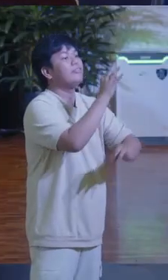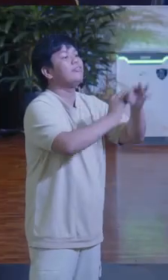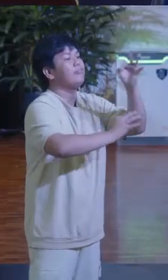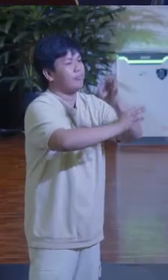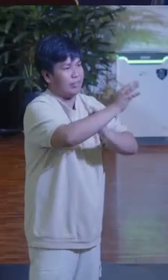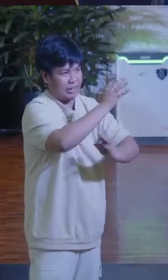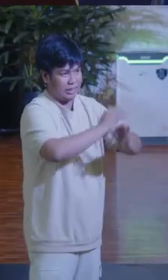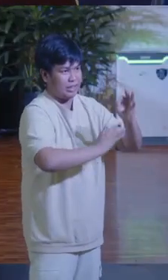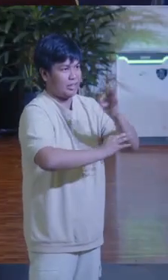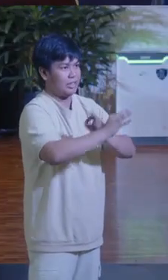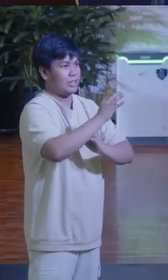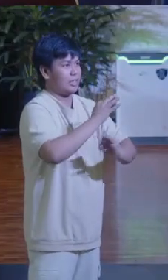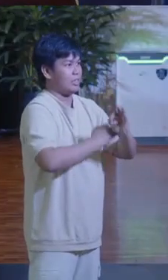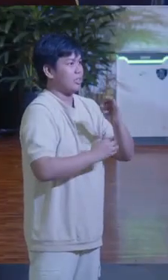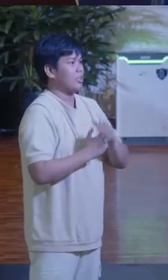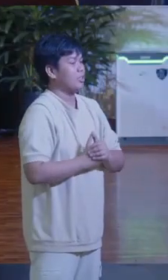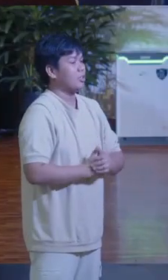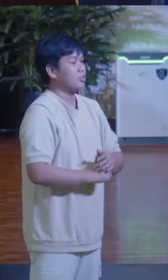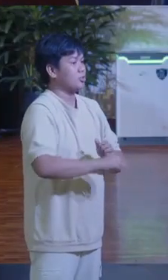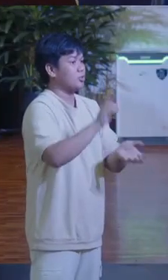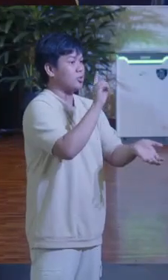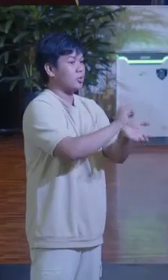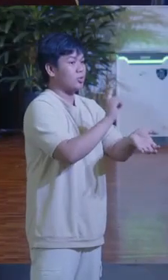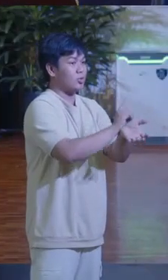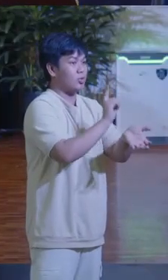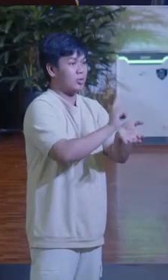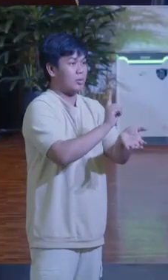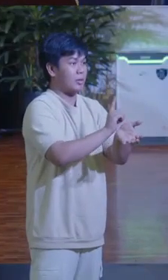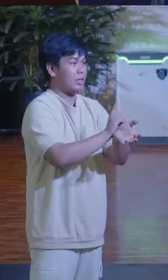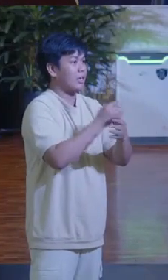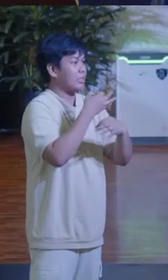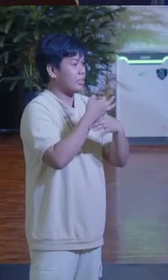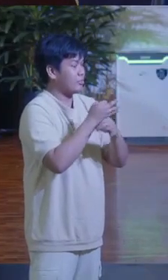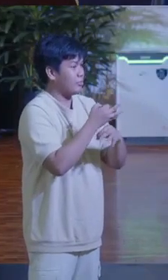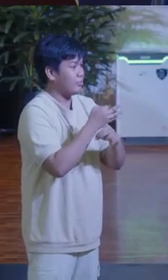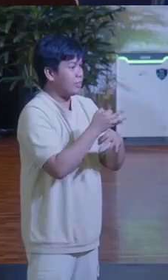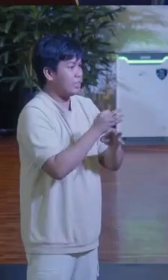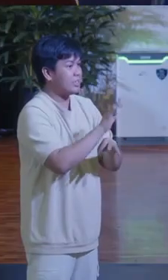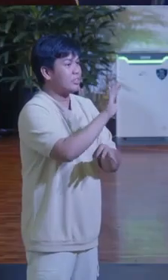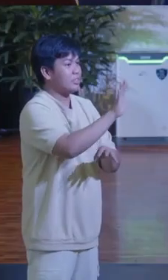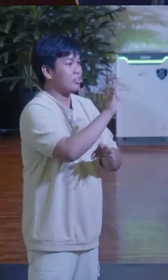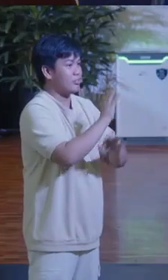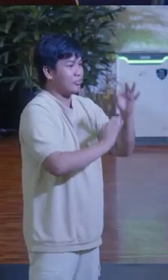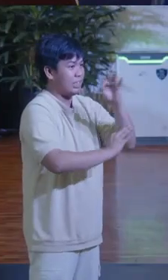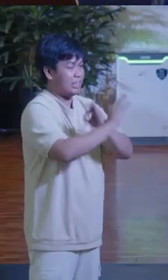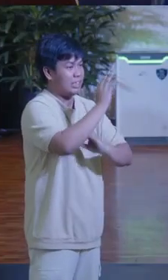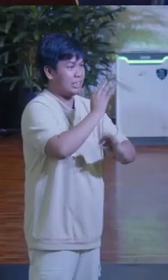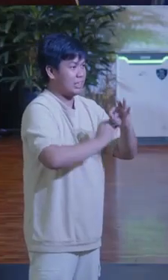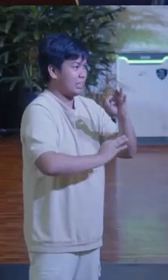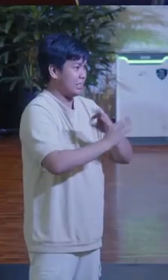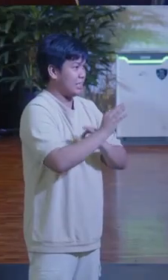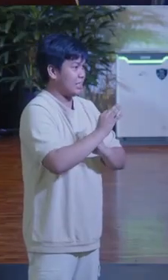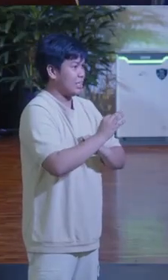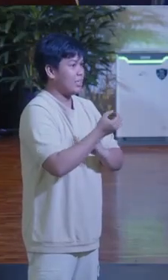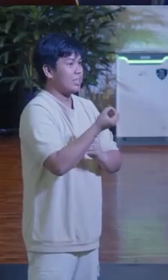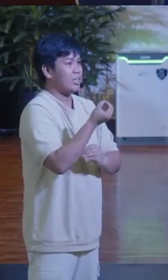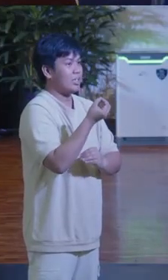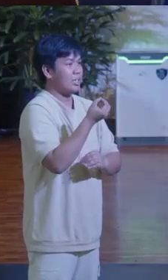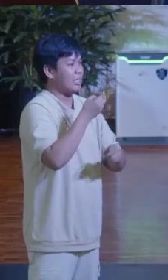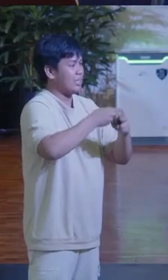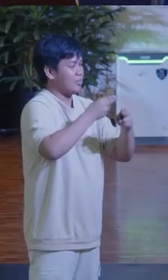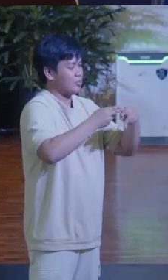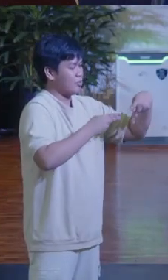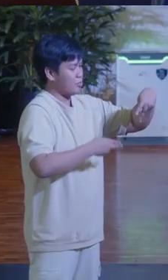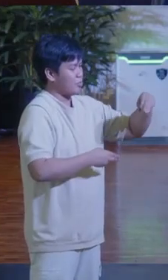Kaya ang tawag sa doktor daw, na nagmamasahe ng paa, ay podiatrist.